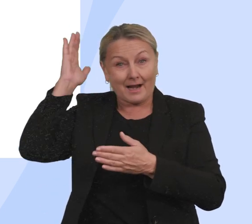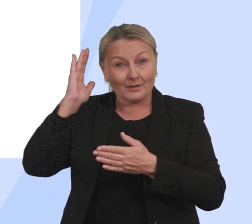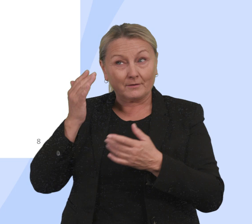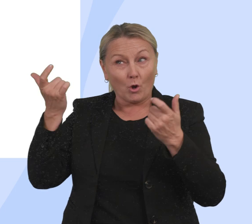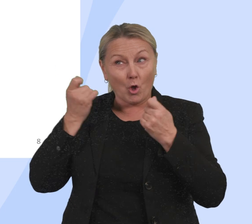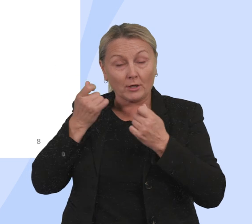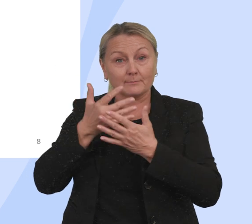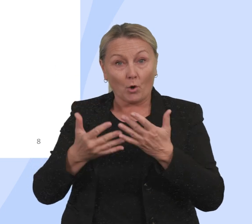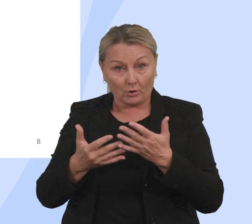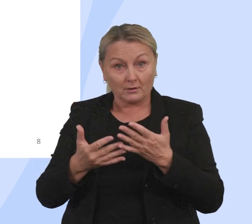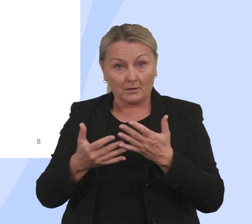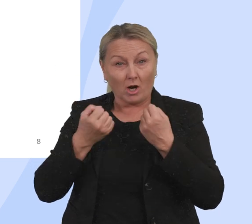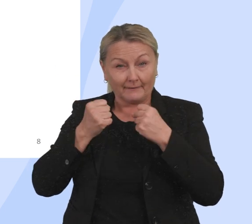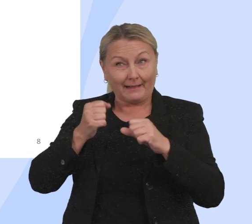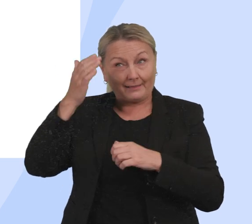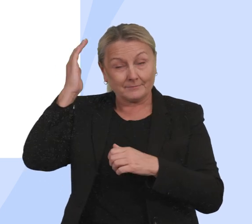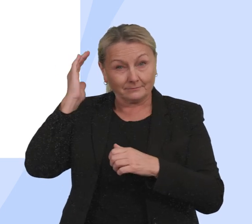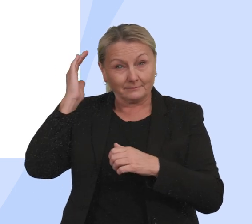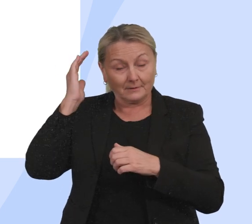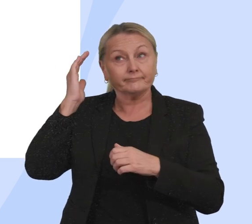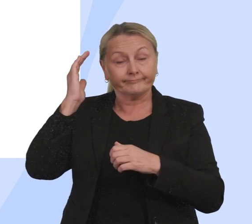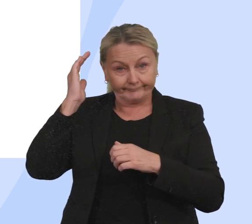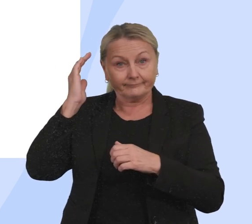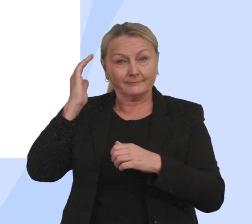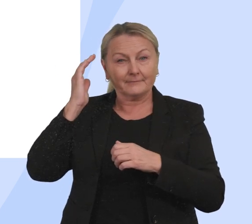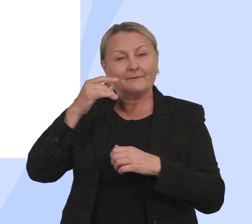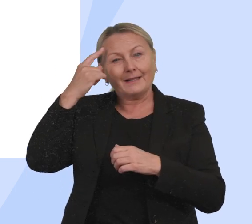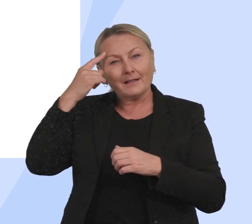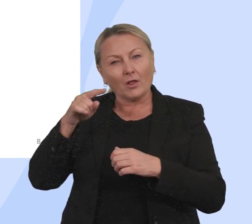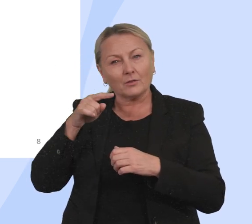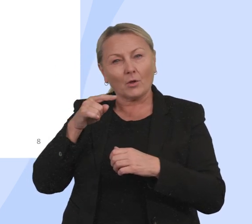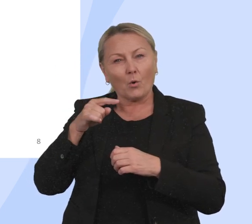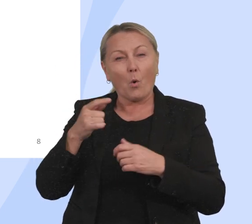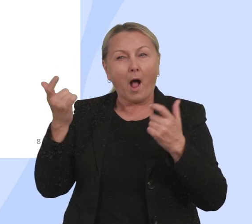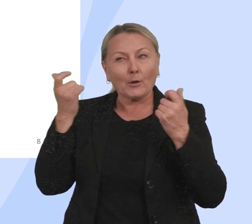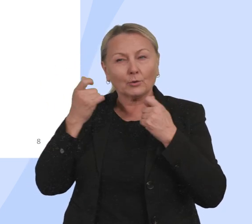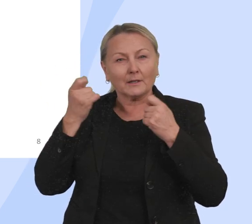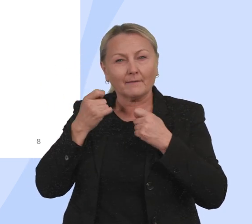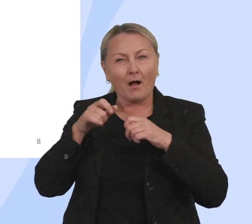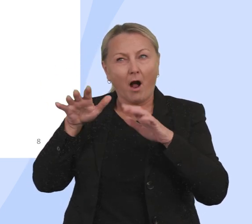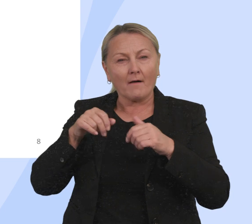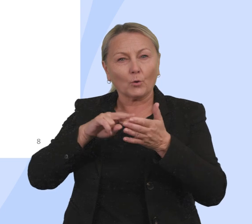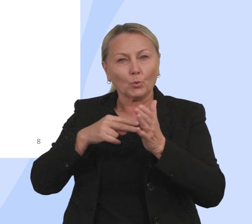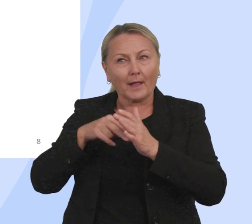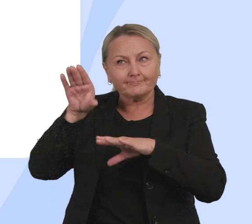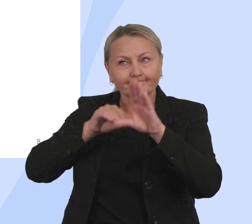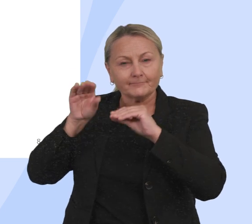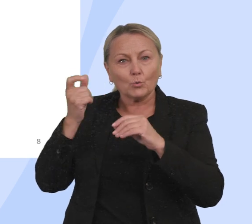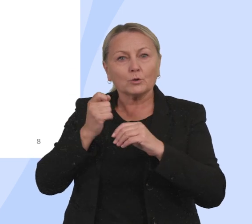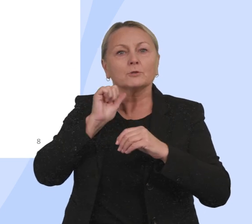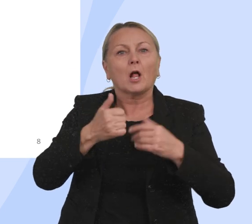i stand til at auditivt afkode noget, som vi kan mærke,